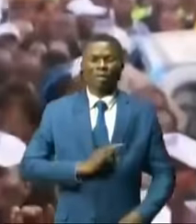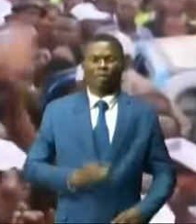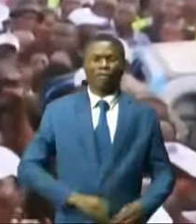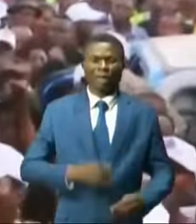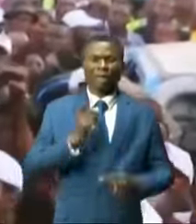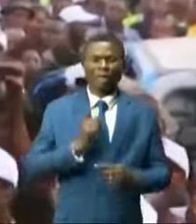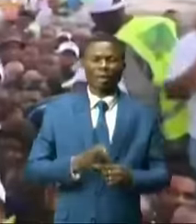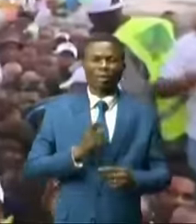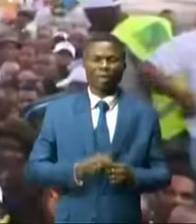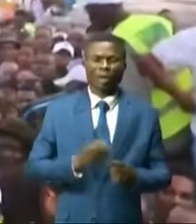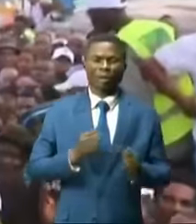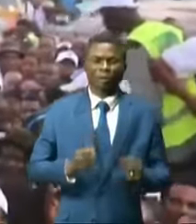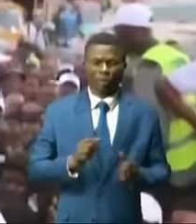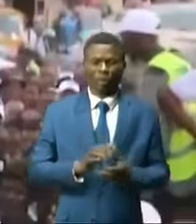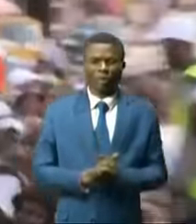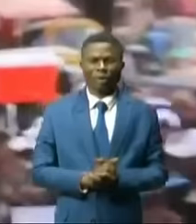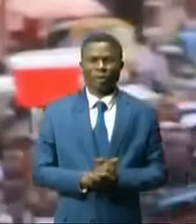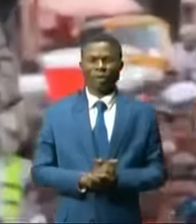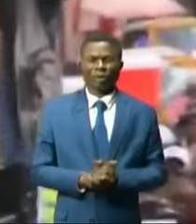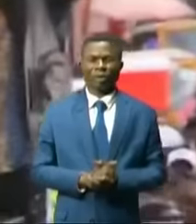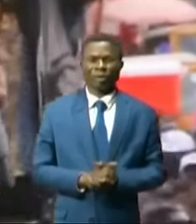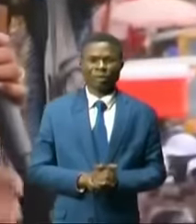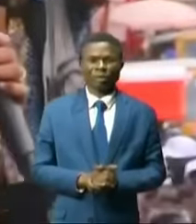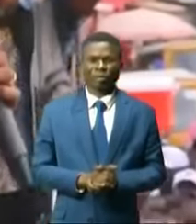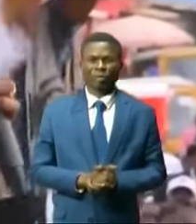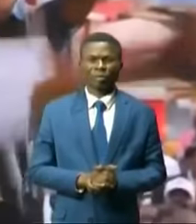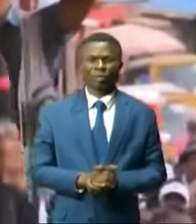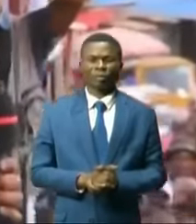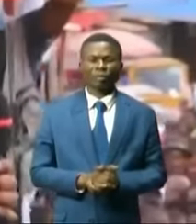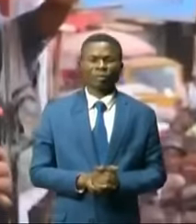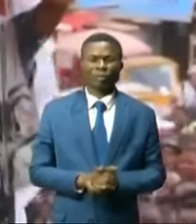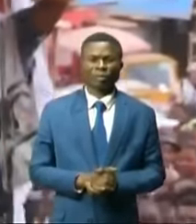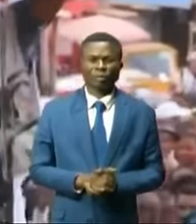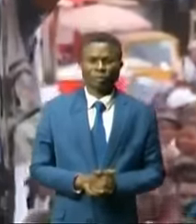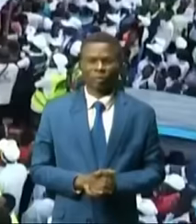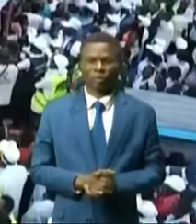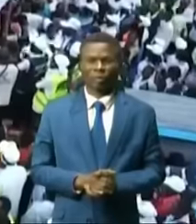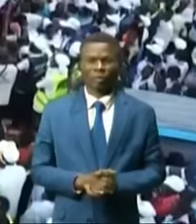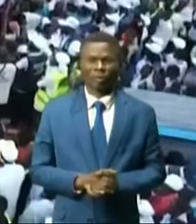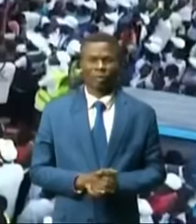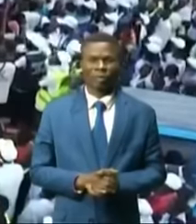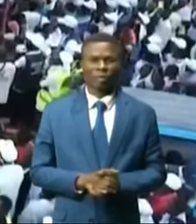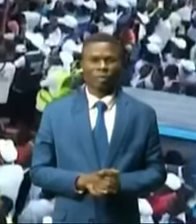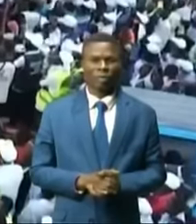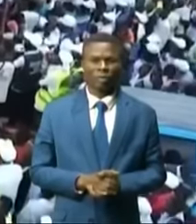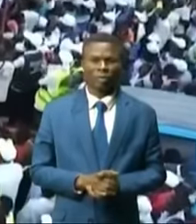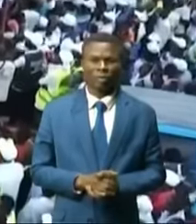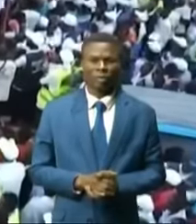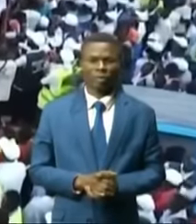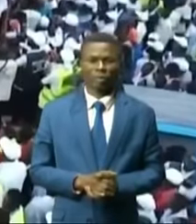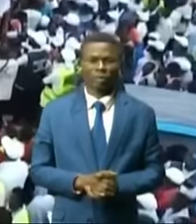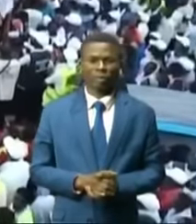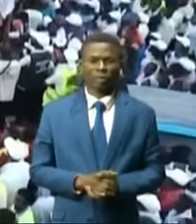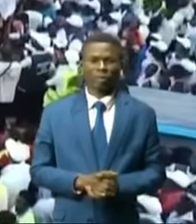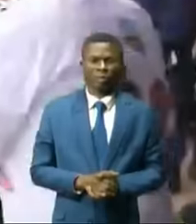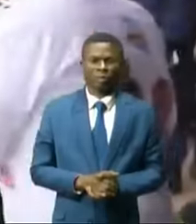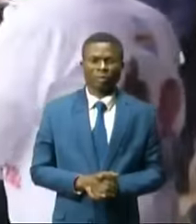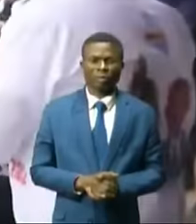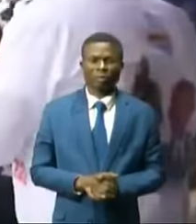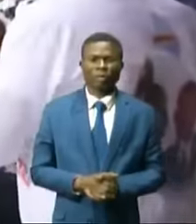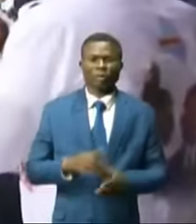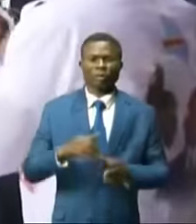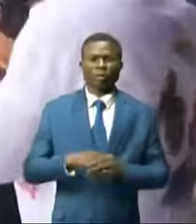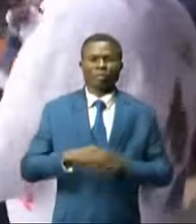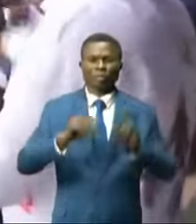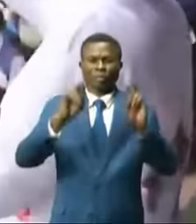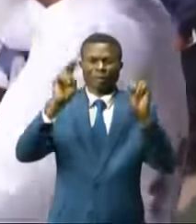Fatibé! Le chef de l'État m'a demandé de vous voir. Je l'ai précédé car il vient lui-même incessamment dans la ville d'Ouvira.